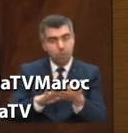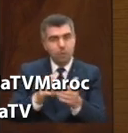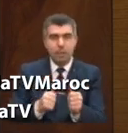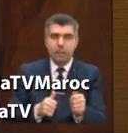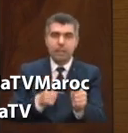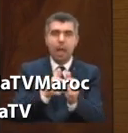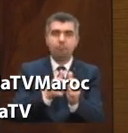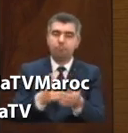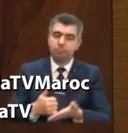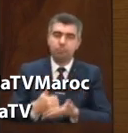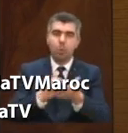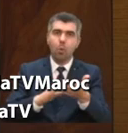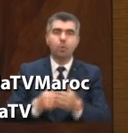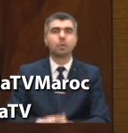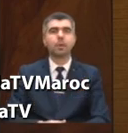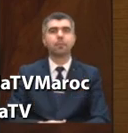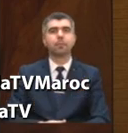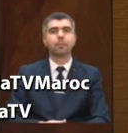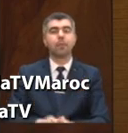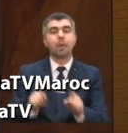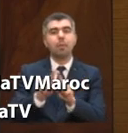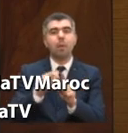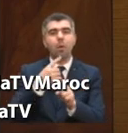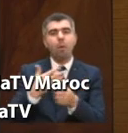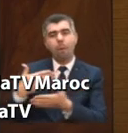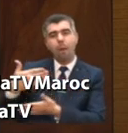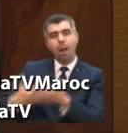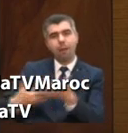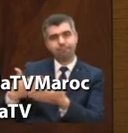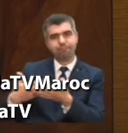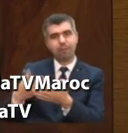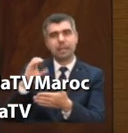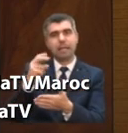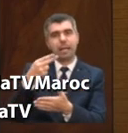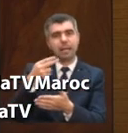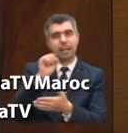ندعمها ونساندها. بالنسبة للتصريحات الصندوق الوطني للضمان الاجتماعي،